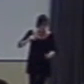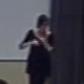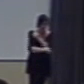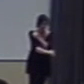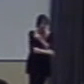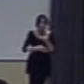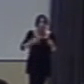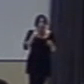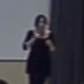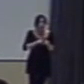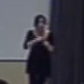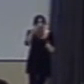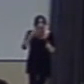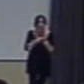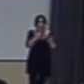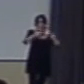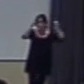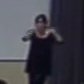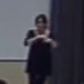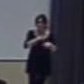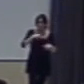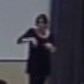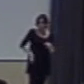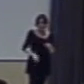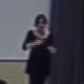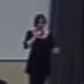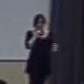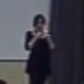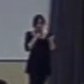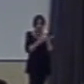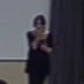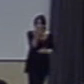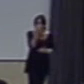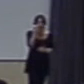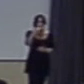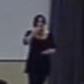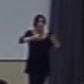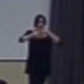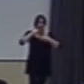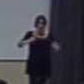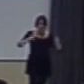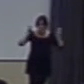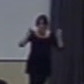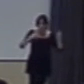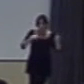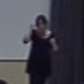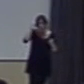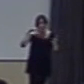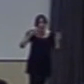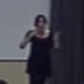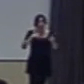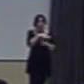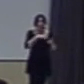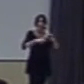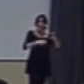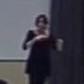pels periodistes, suposa pels que reben la informació també noves demandes. Crec que des dels mitjans de comunicació i